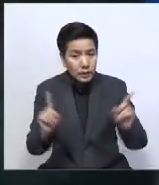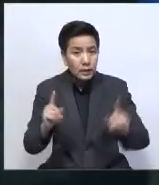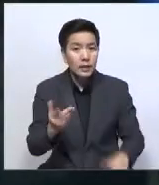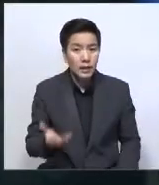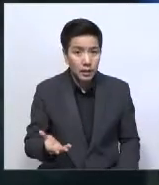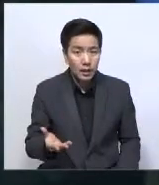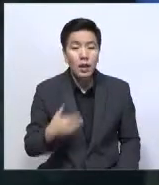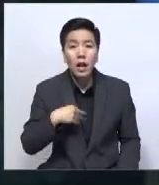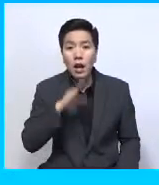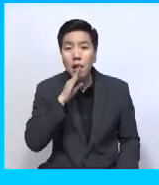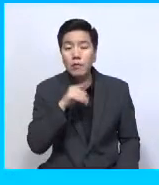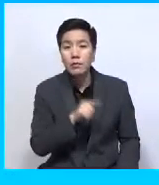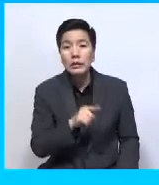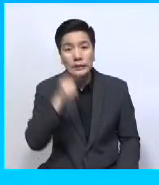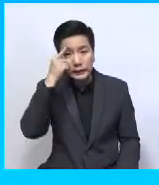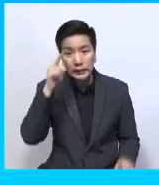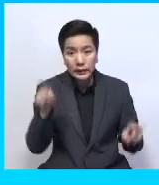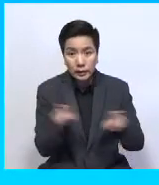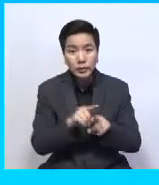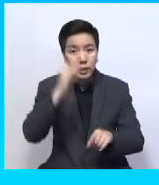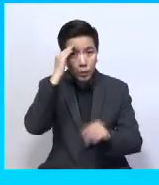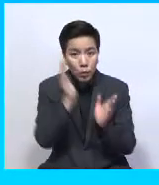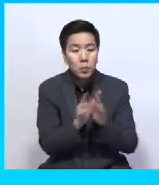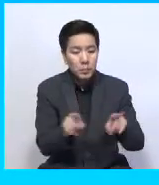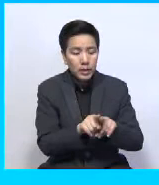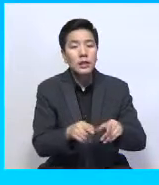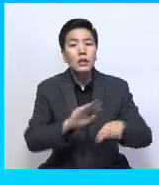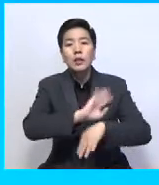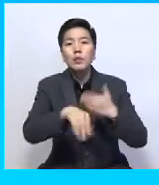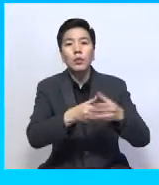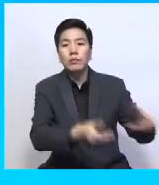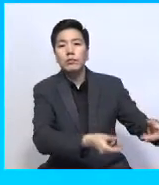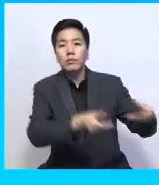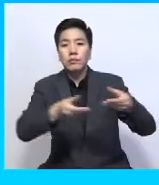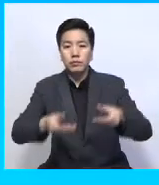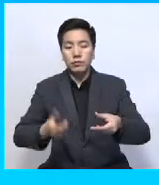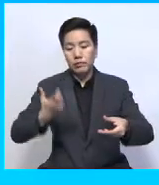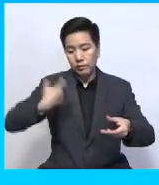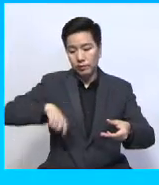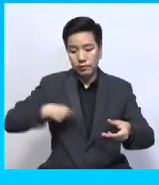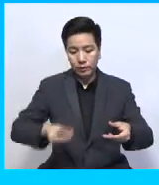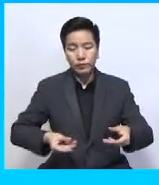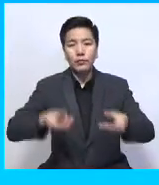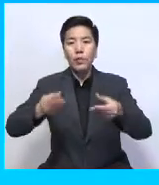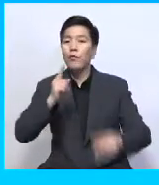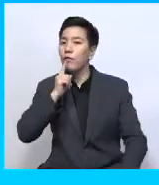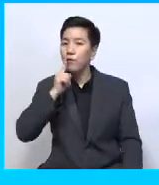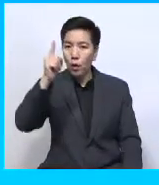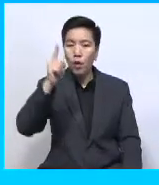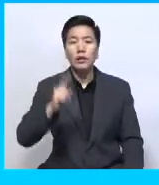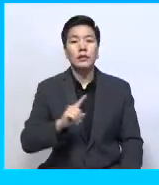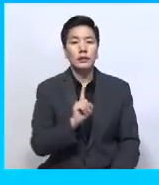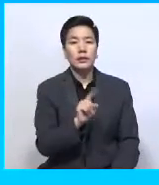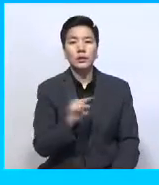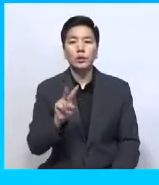หรือไม่ค่ะซึ่งถ้าหากเห็นชอบนะคะก็จะมีการส่งสำนวนคดีกลับมาให้พนักงานอัยการภาค7ยื่นฟ้องต่อศาลภาย